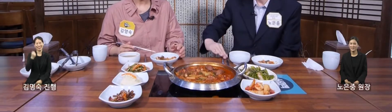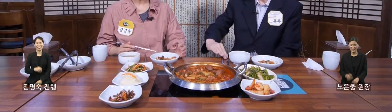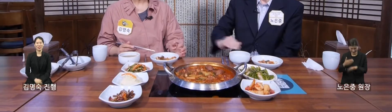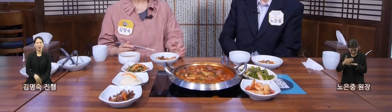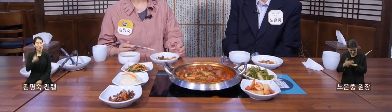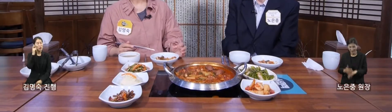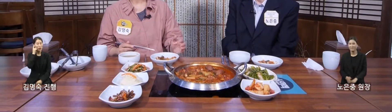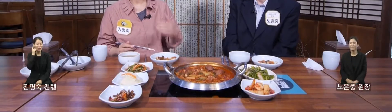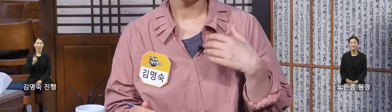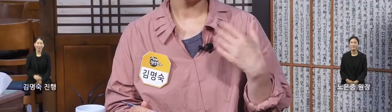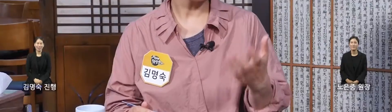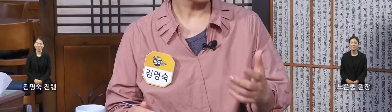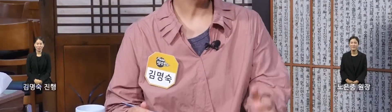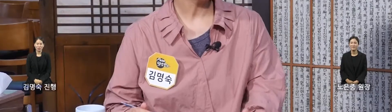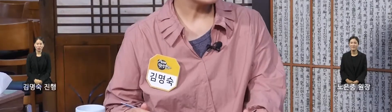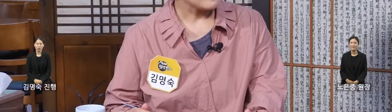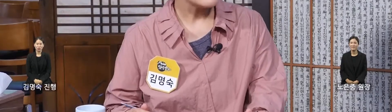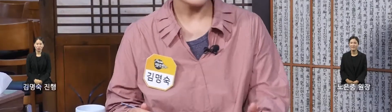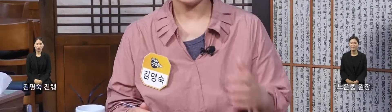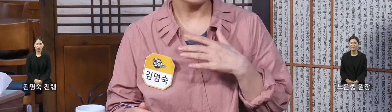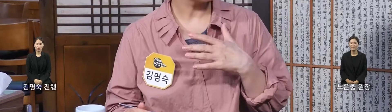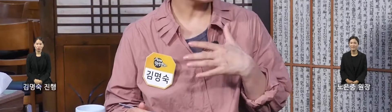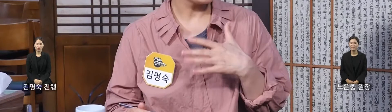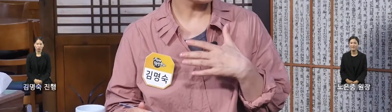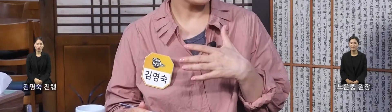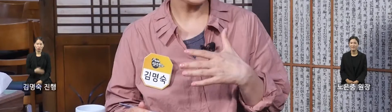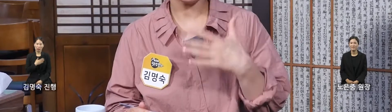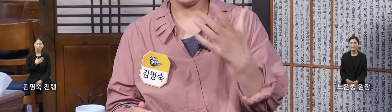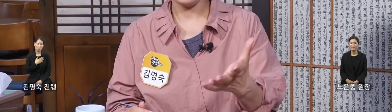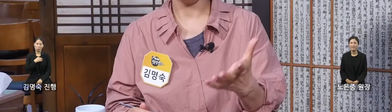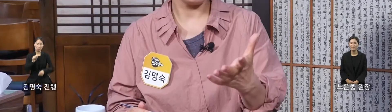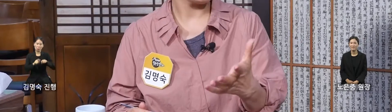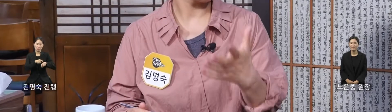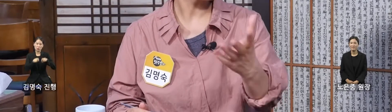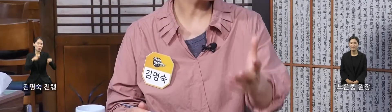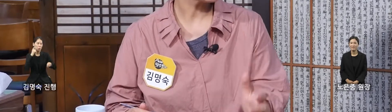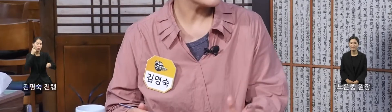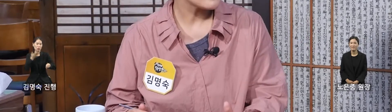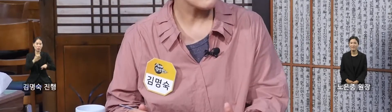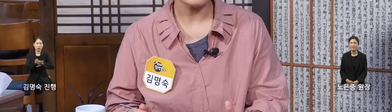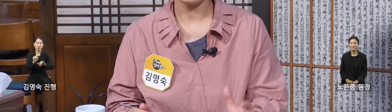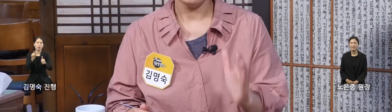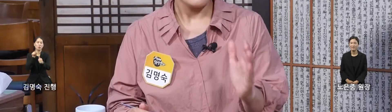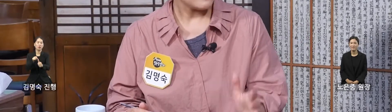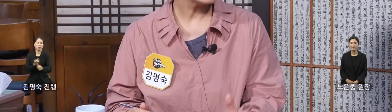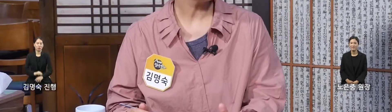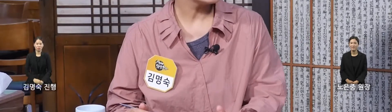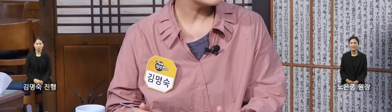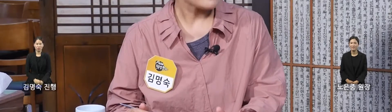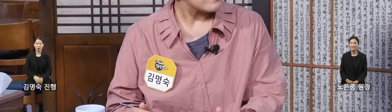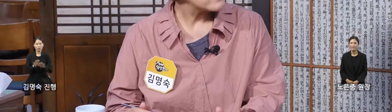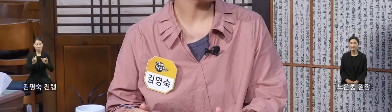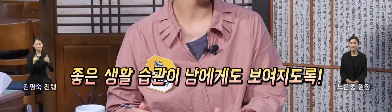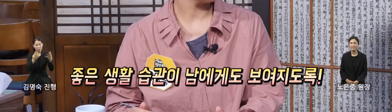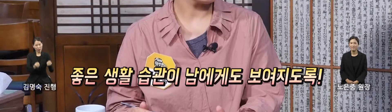감사합니다. 왜냐면 사실 그런 분들도 많이 있어요. 나는 그렇게 못하면서 남한테 그렇게 하십시오라고 하는